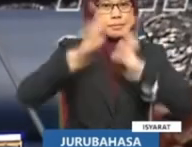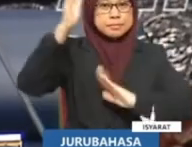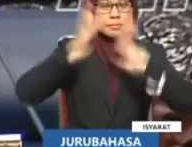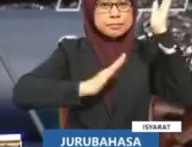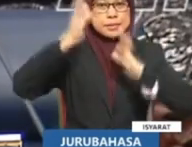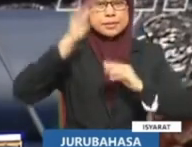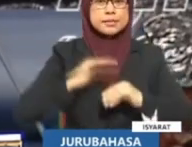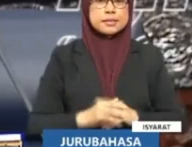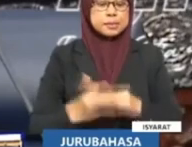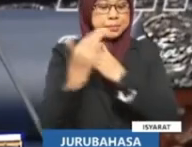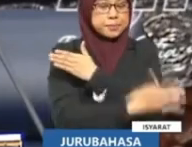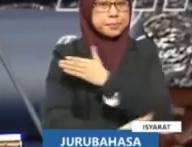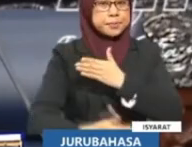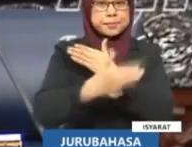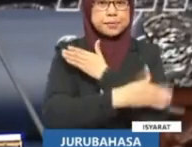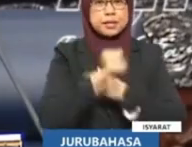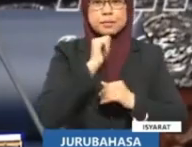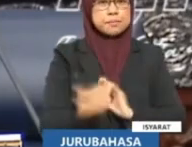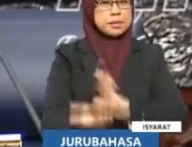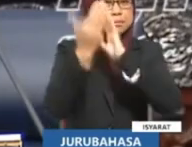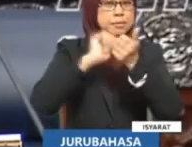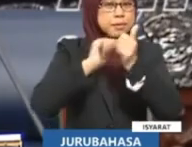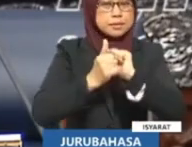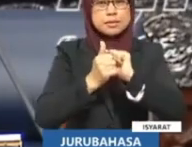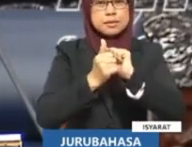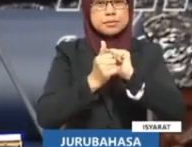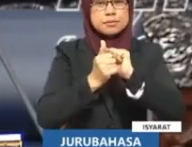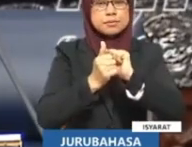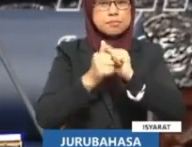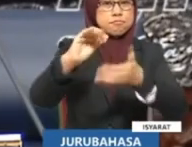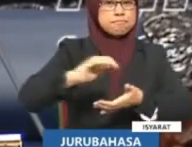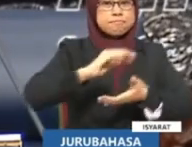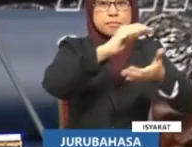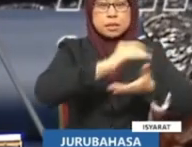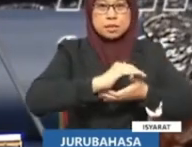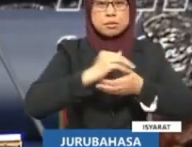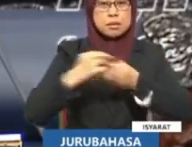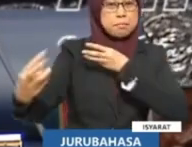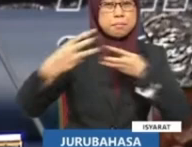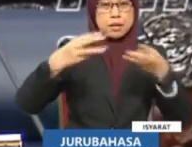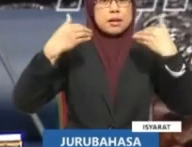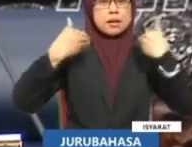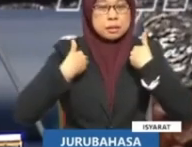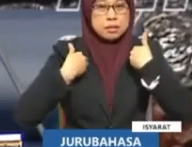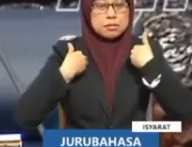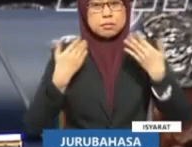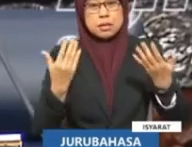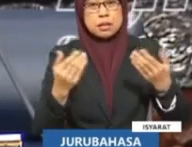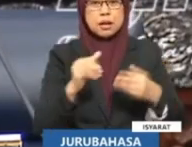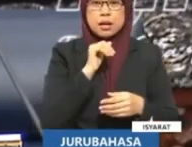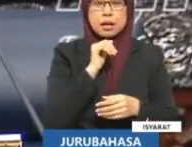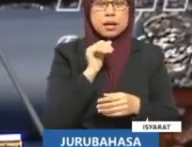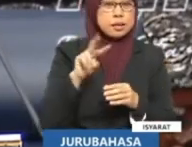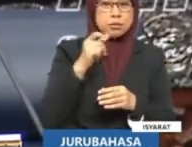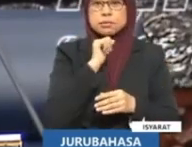agar negara kita ini tidak menghadapi krisis bekalan sama ada Berau ataupun Blackout